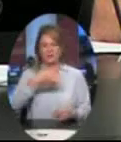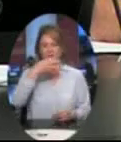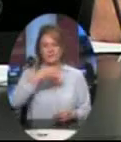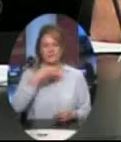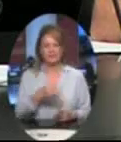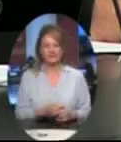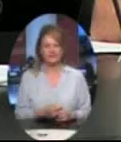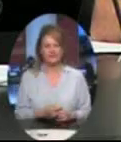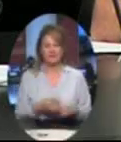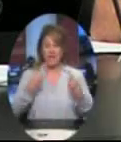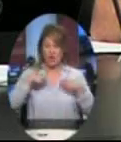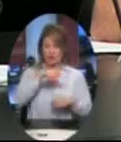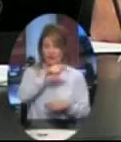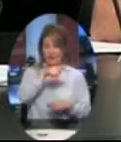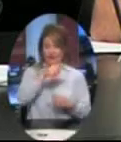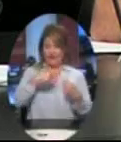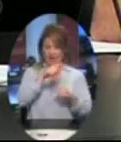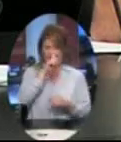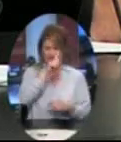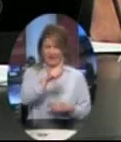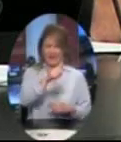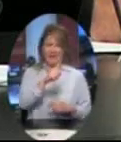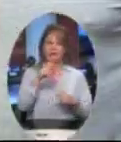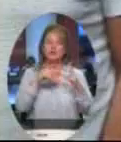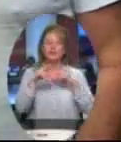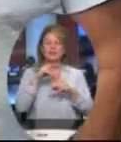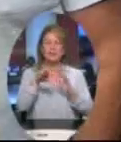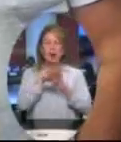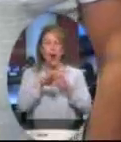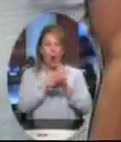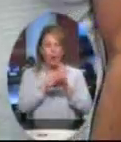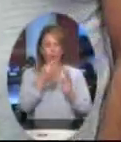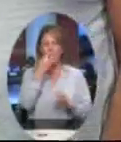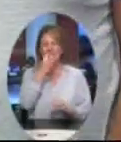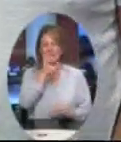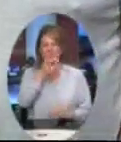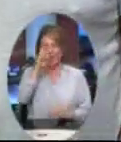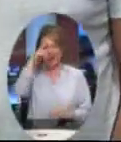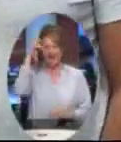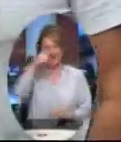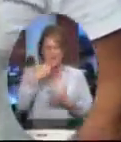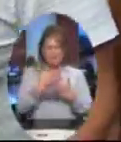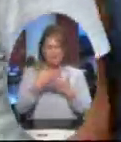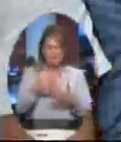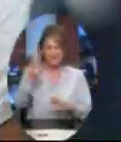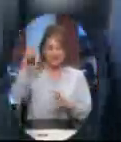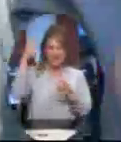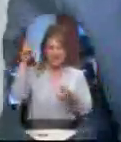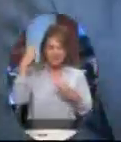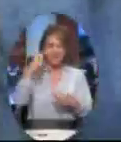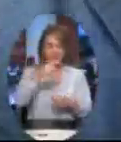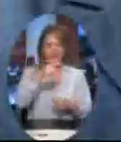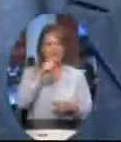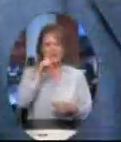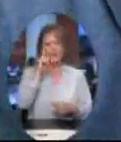יושב ראש ועדת החוקה ידע כאשר עוסקים בחוק המואזין, הסיכוי לדיון שקט ורגוע שעומד בכללי חוק